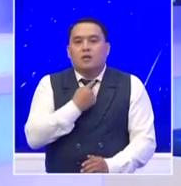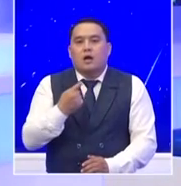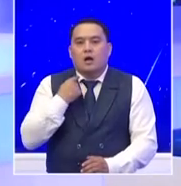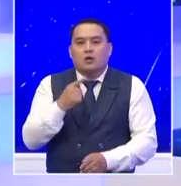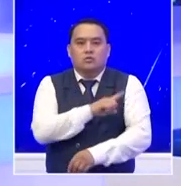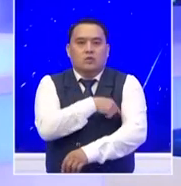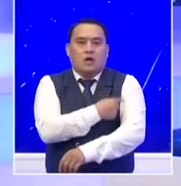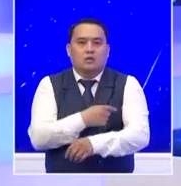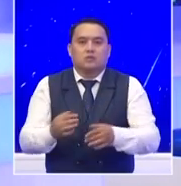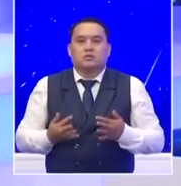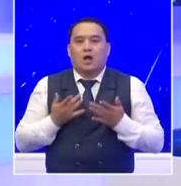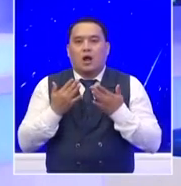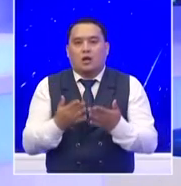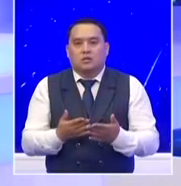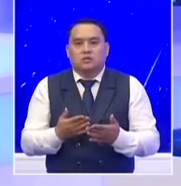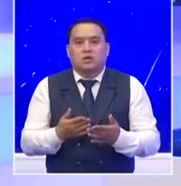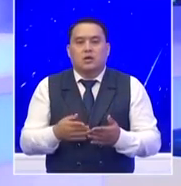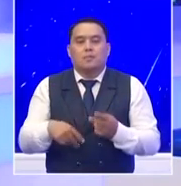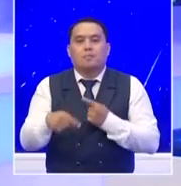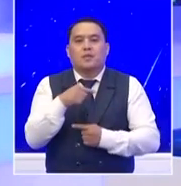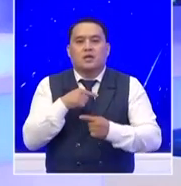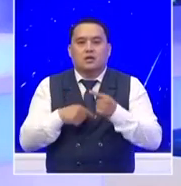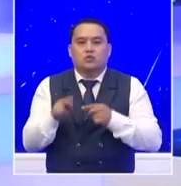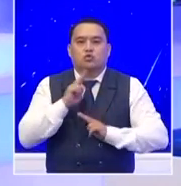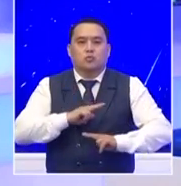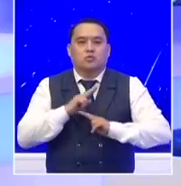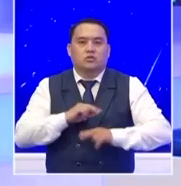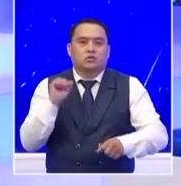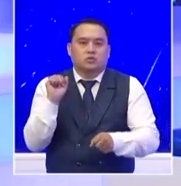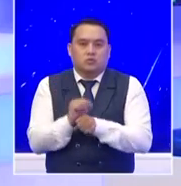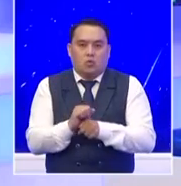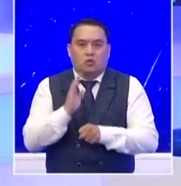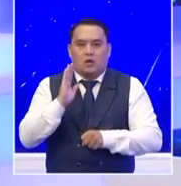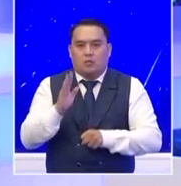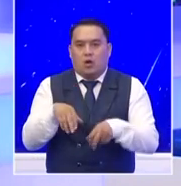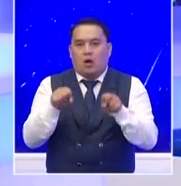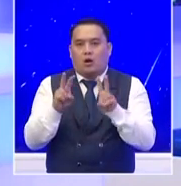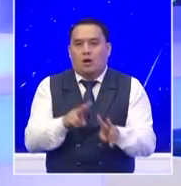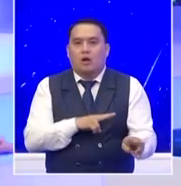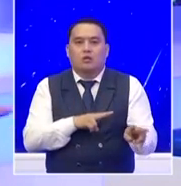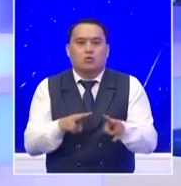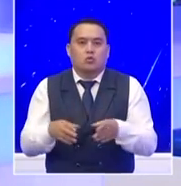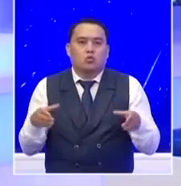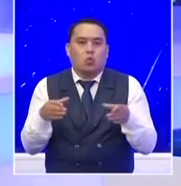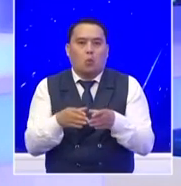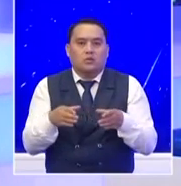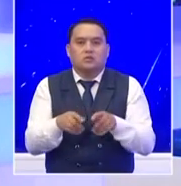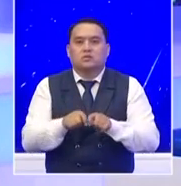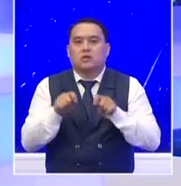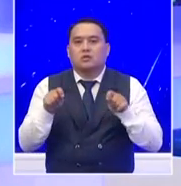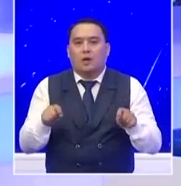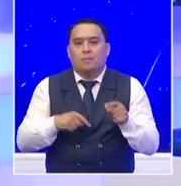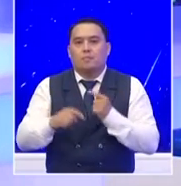Талдықорғанда санитарлық талаптарды сақтамаған кәсіпкерлер жұмысы тоқтатылады. Ол үшін арнайы мониторинг топ құрылған. Олар